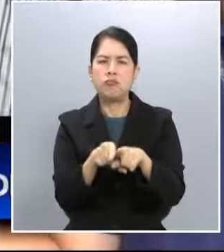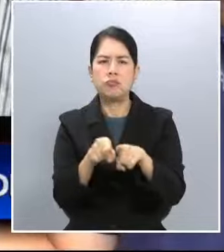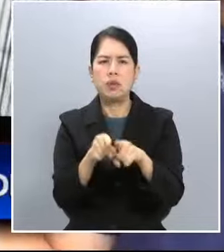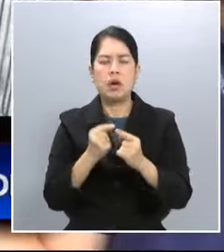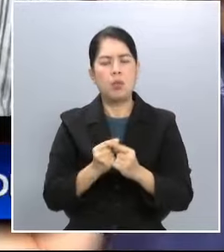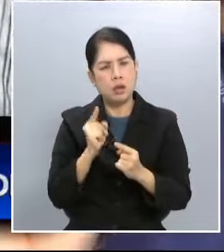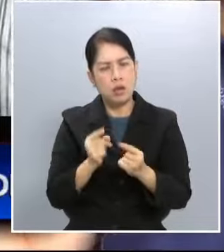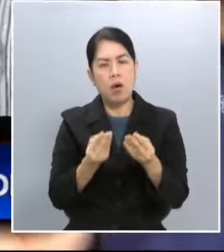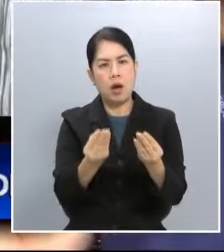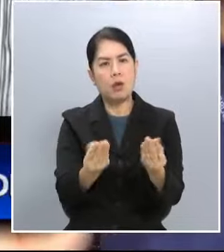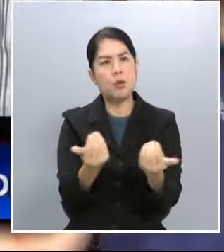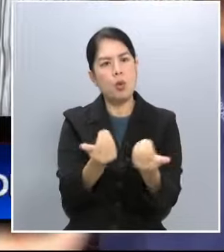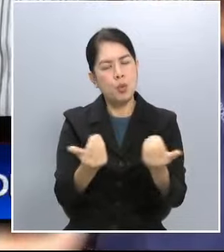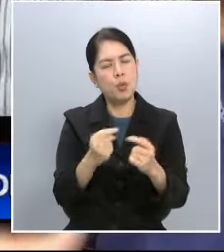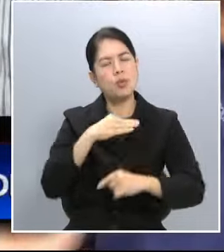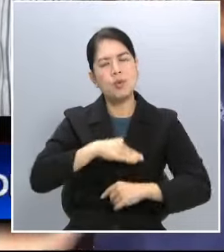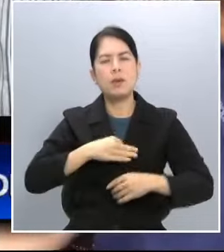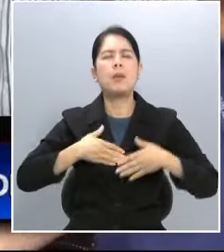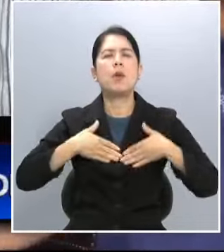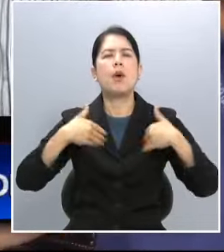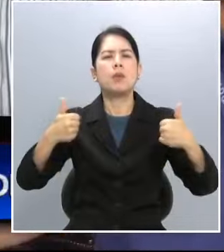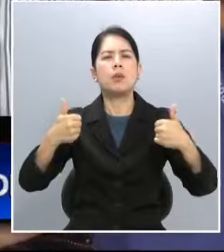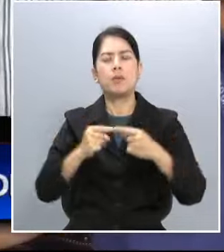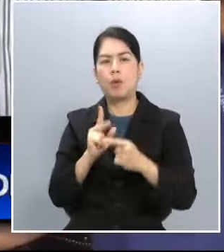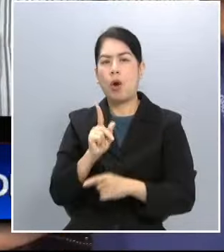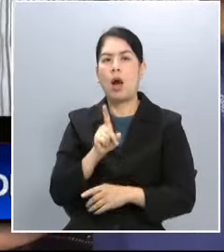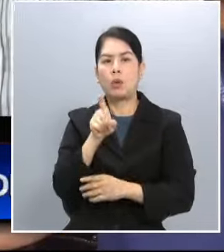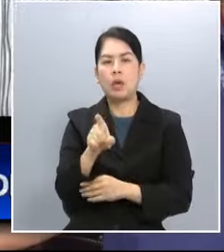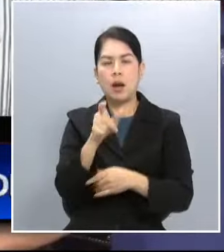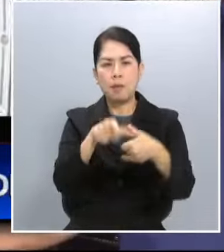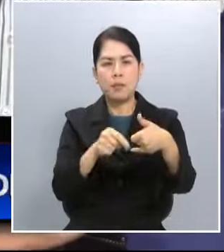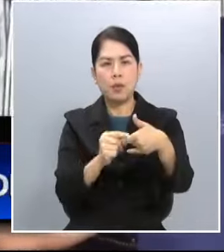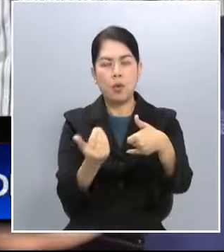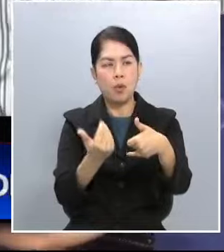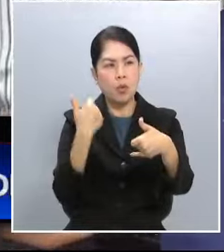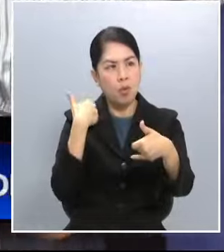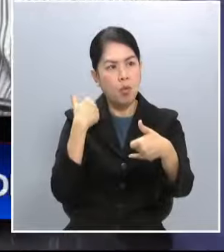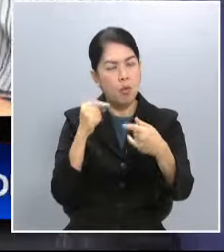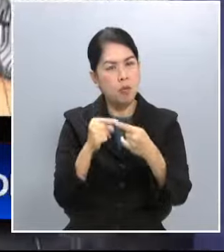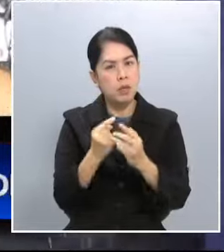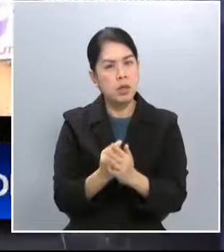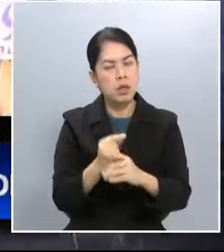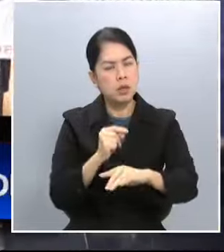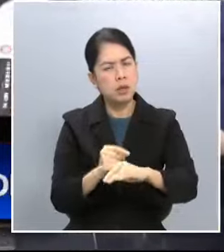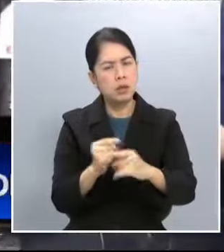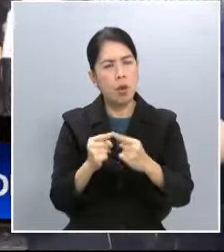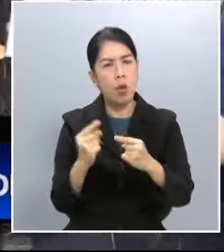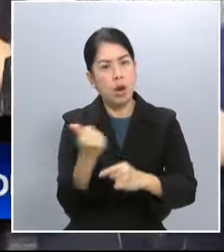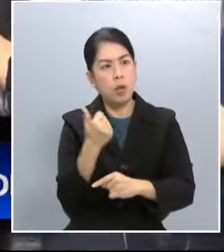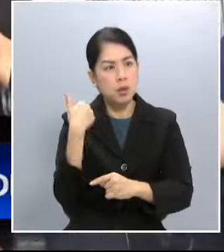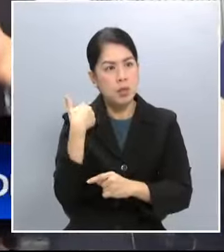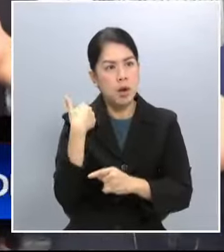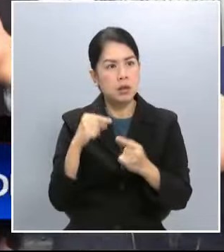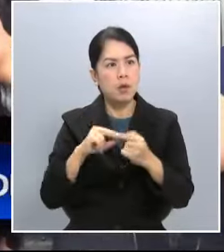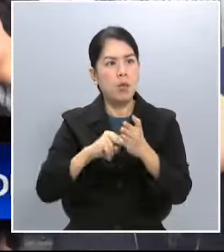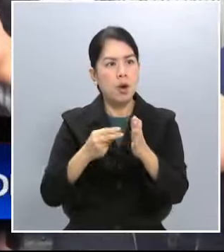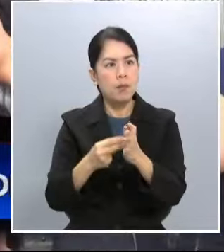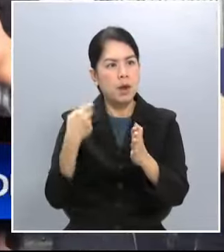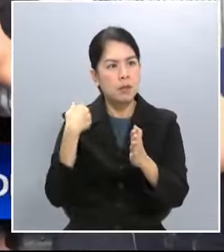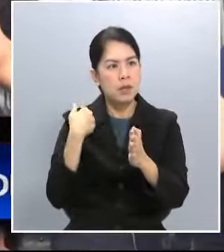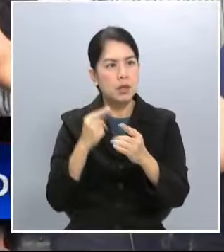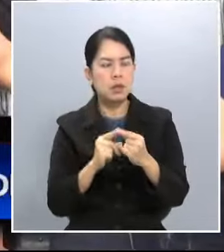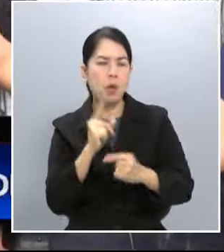องว่าน้องเร็วเกินไปไหมที่จะมาอยู่ในขั้นตอนของการสอนหรือว่าการเผยแพร่อะไร อันไหนที่เรามองว่าเร็วหรือไม่เร็วอะค